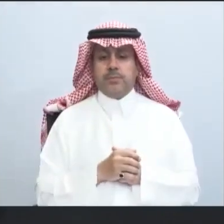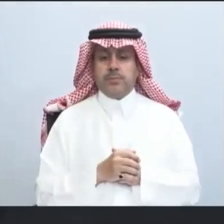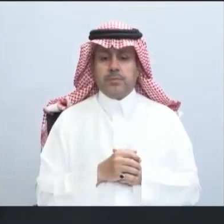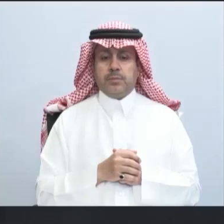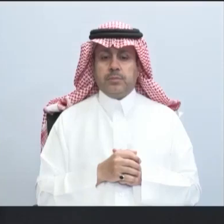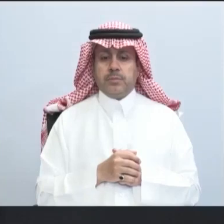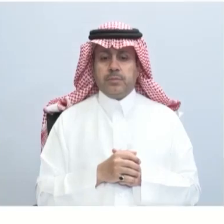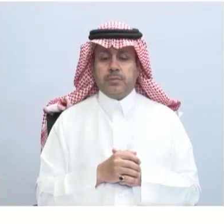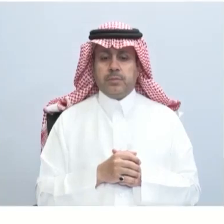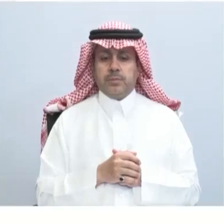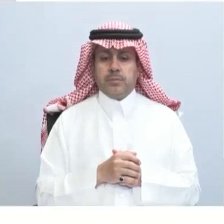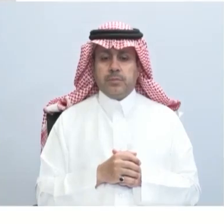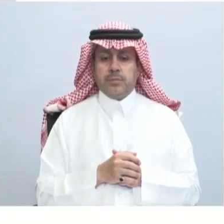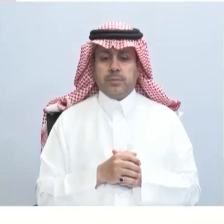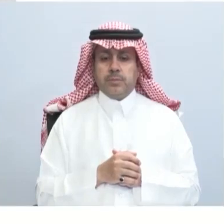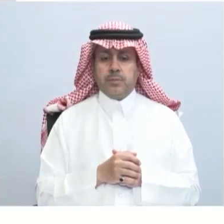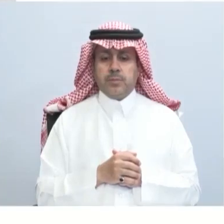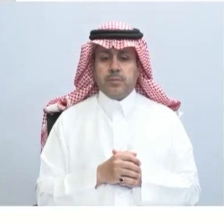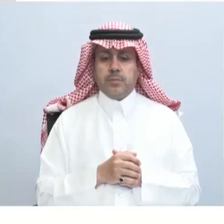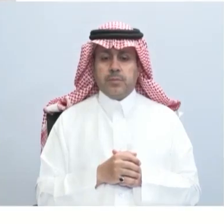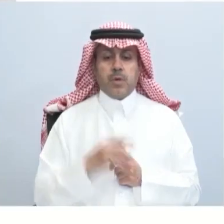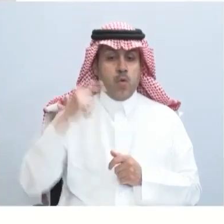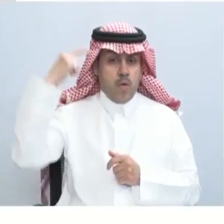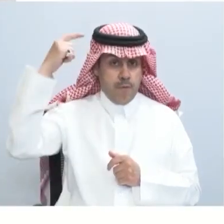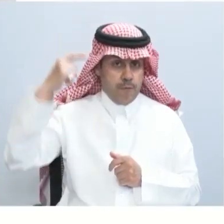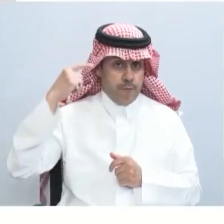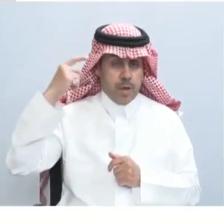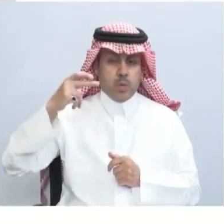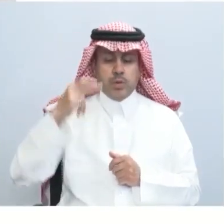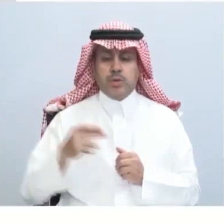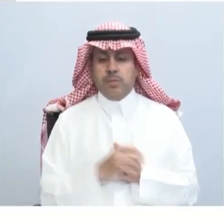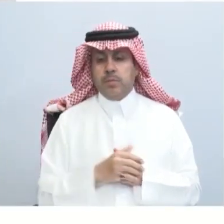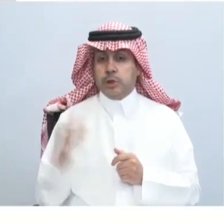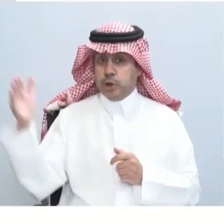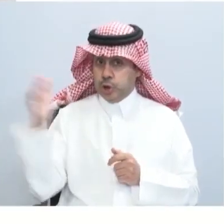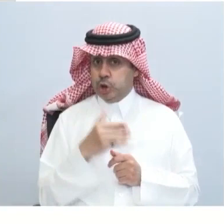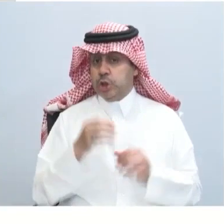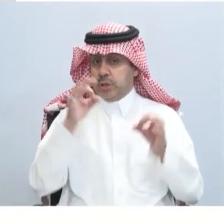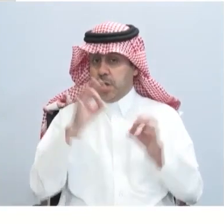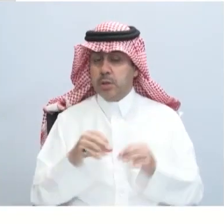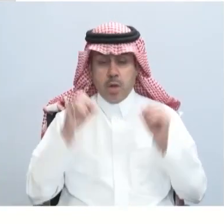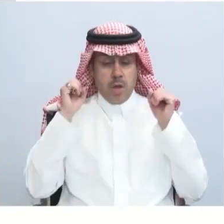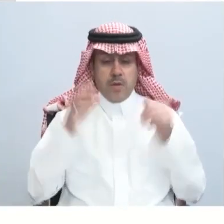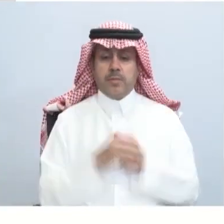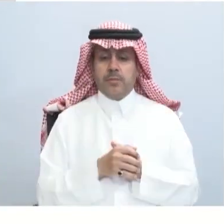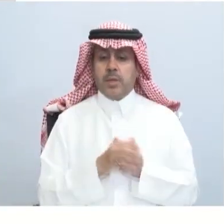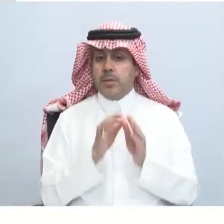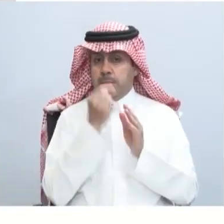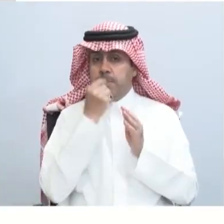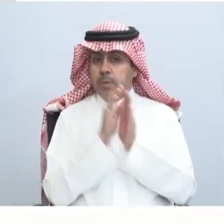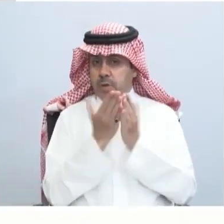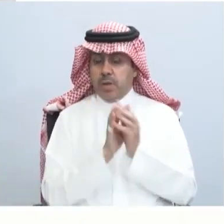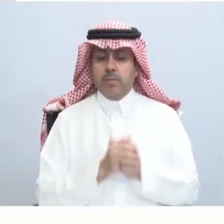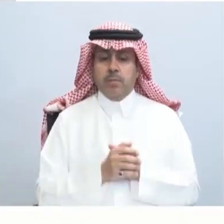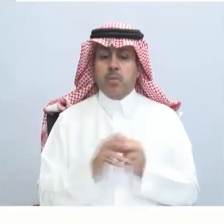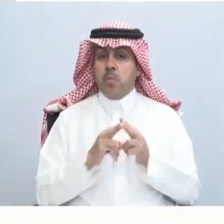قادم ختاما نفكر ونجيب وردت ايات كثيره في كتاب الله تعالى